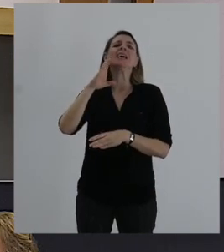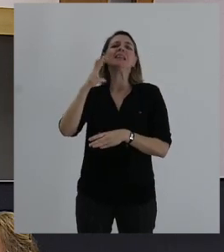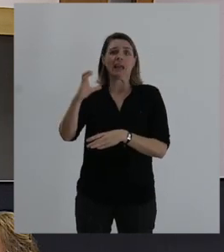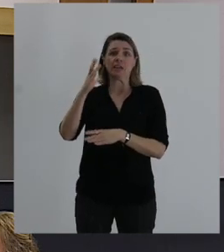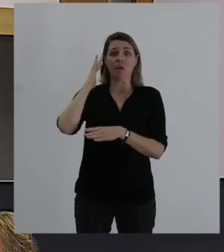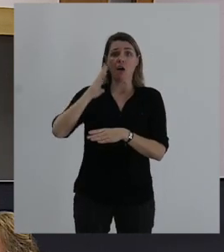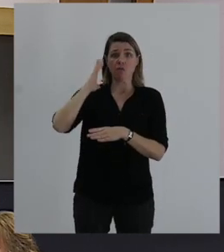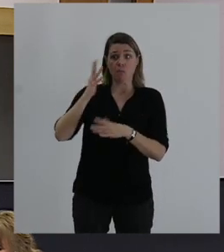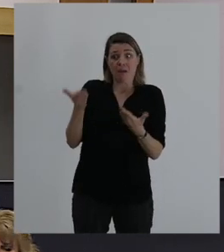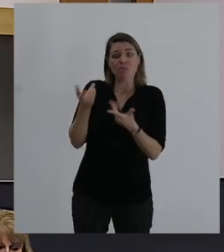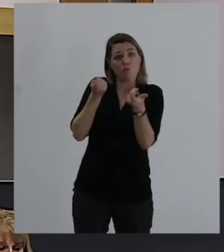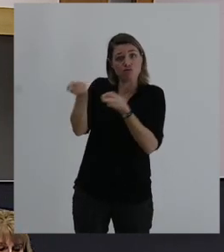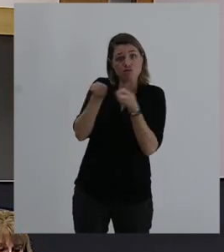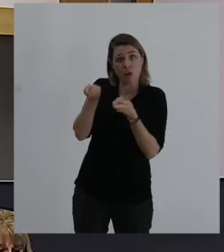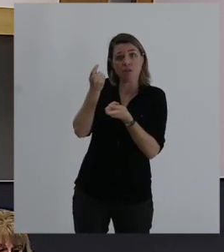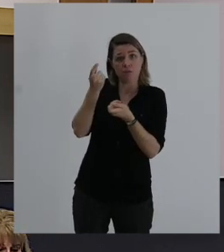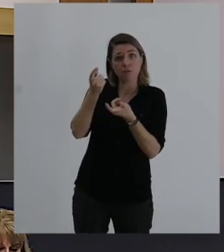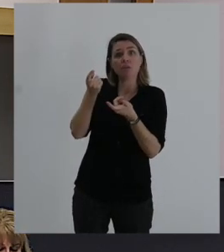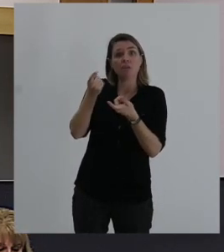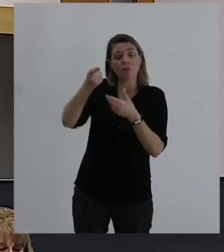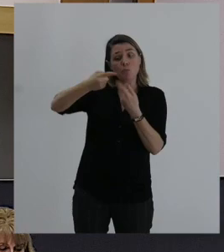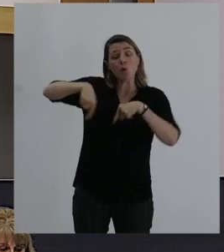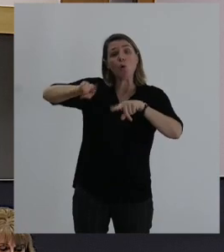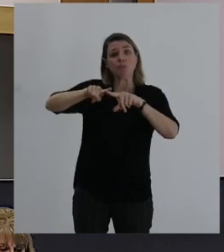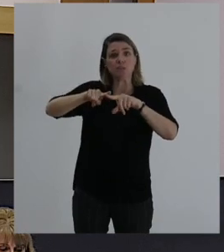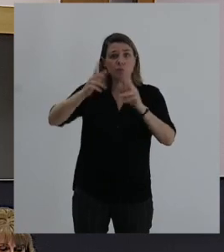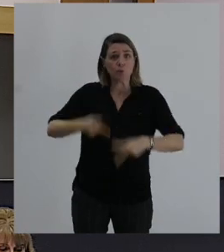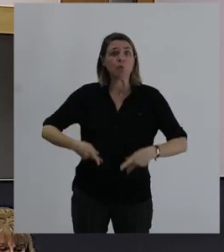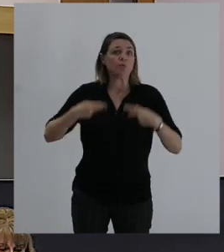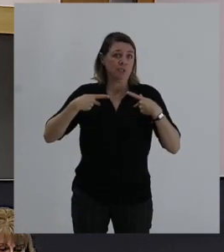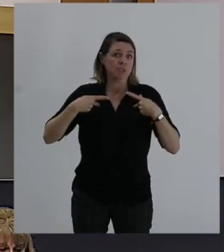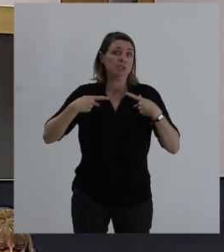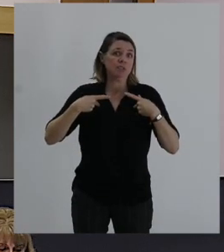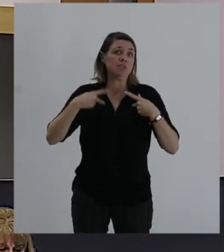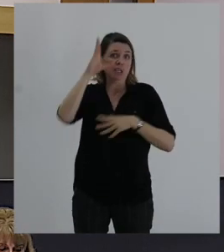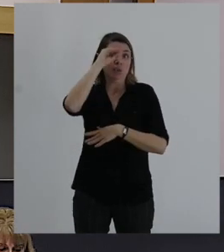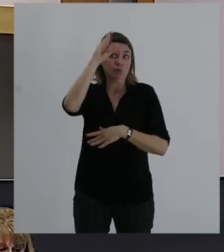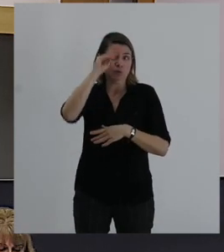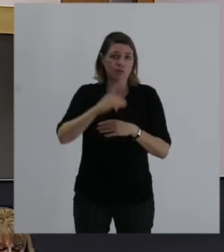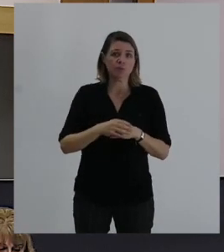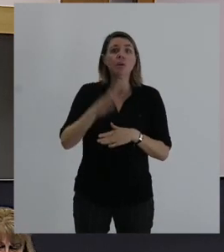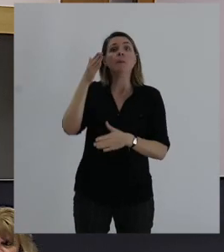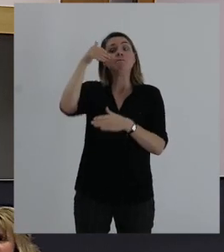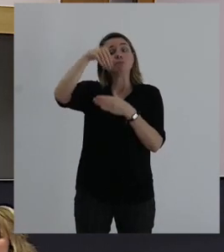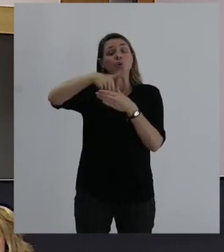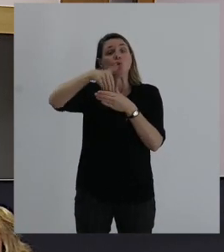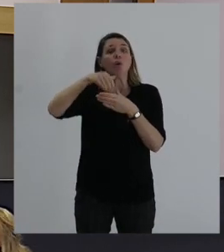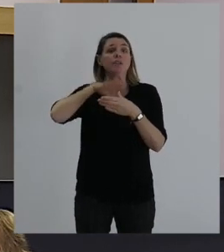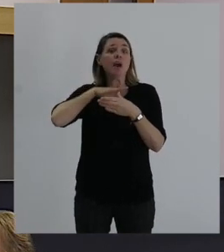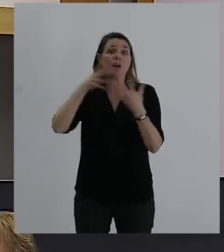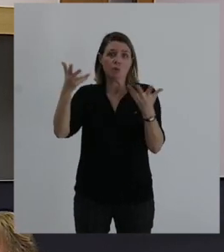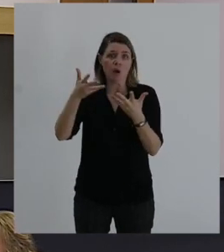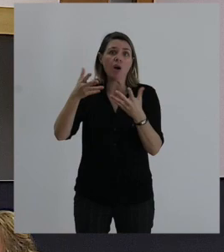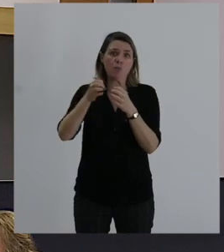est gérée par la commission de vie étudiante, dans laquelle donc se